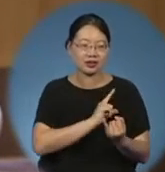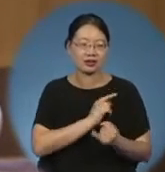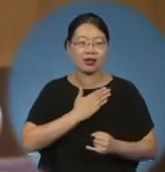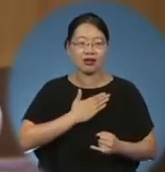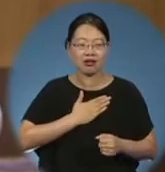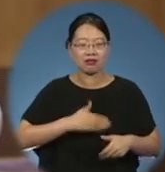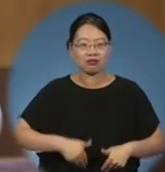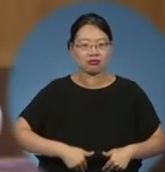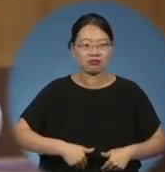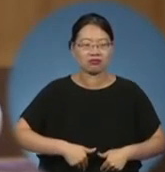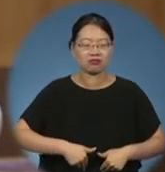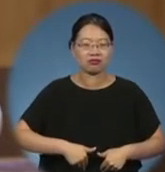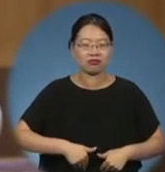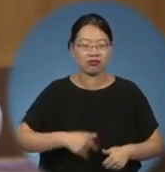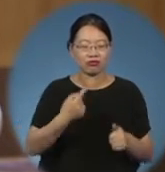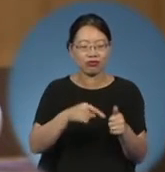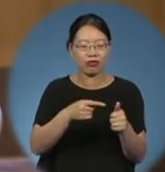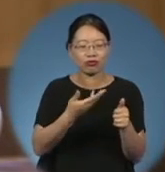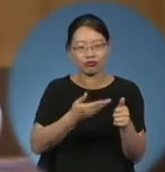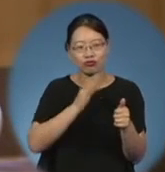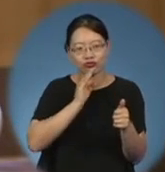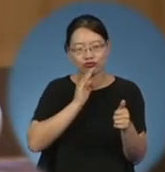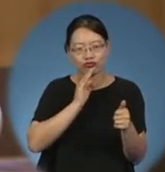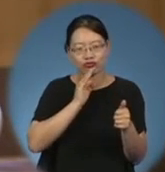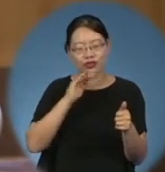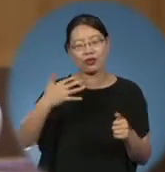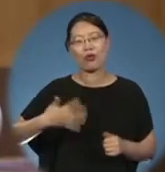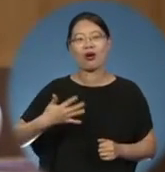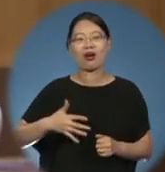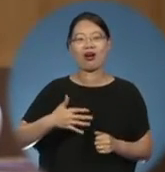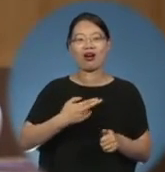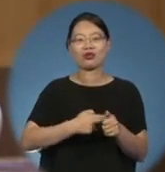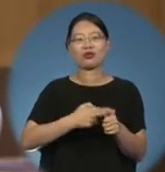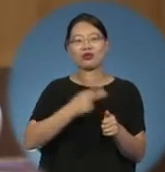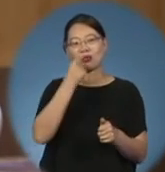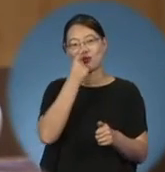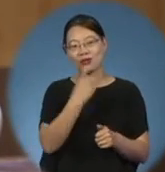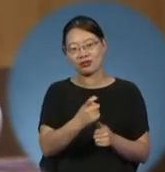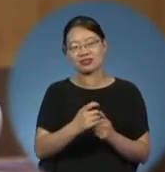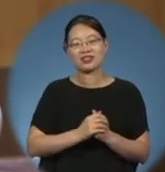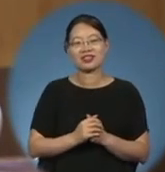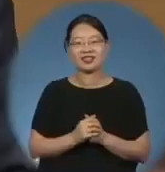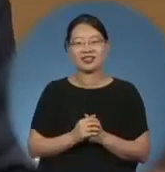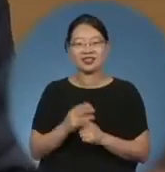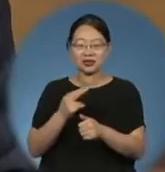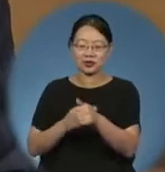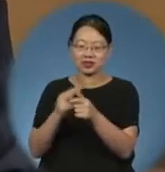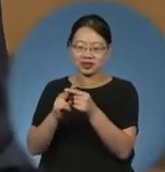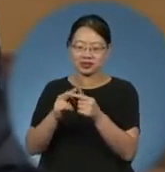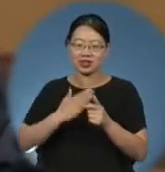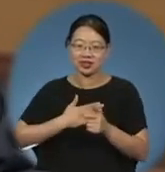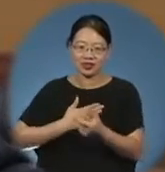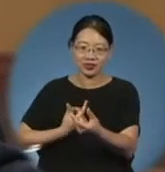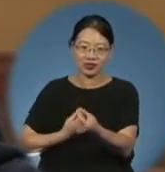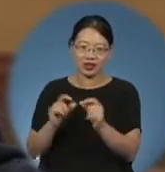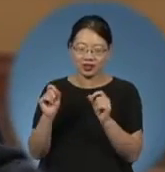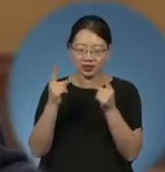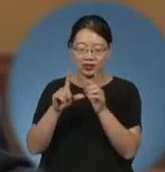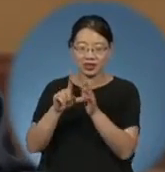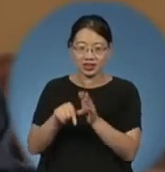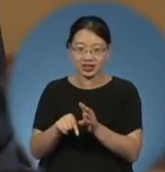알아야 아니라 그걸 가르침 거죠 야 개선 신민아 저나 대통